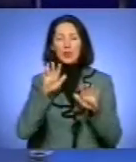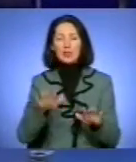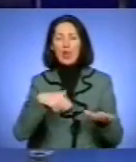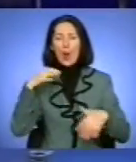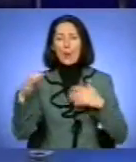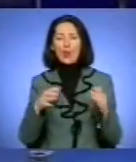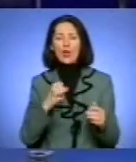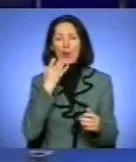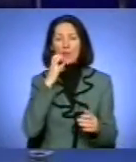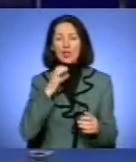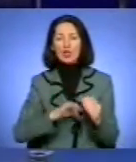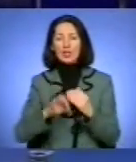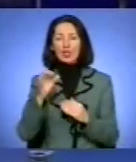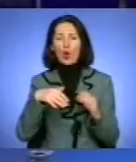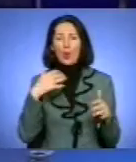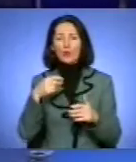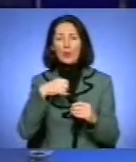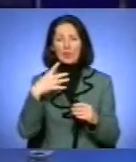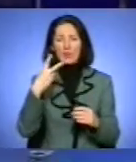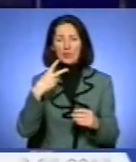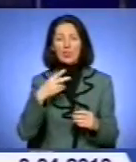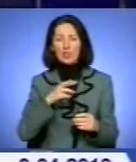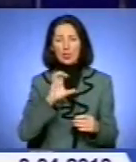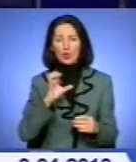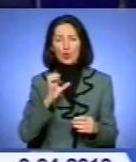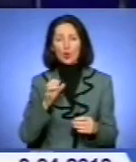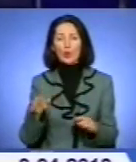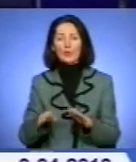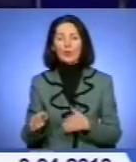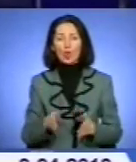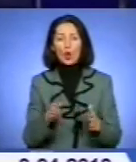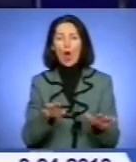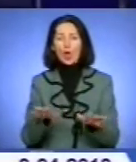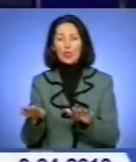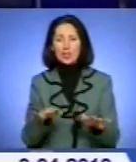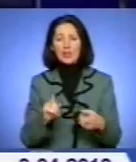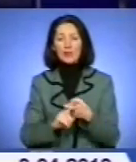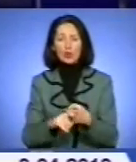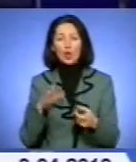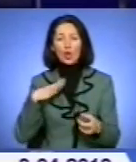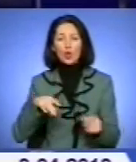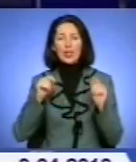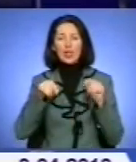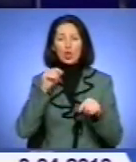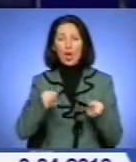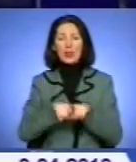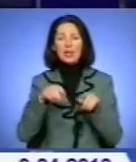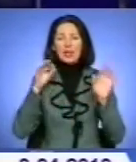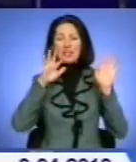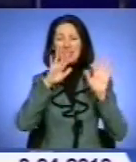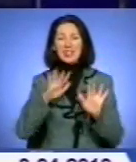вітру 15-20 метрів за секунду. На дорогах подекуди ожеледиться. У зв'язку з очікуваними дощами та